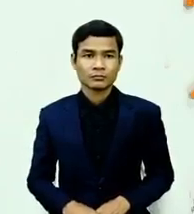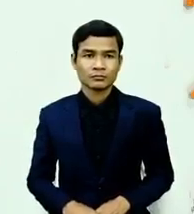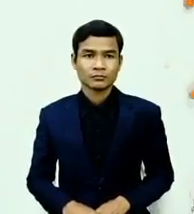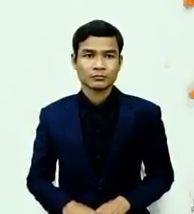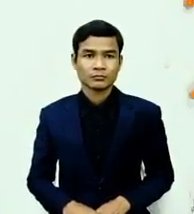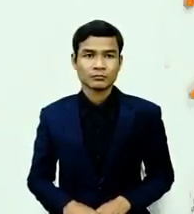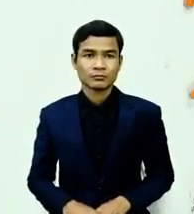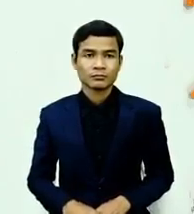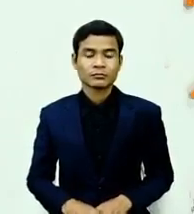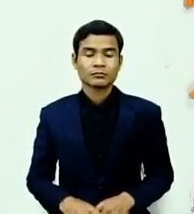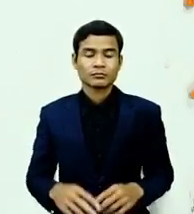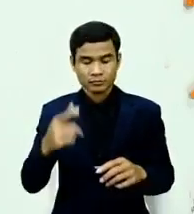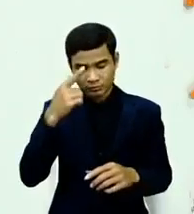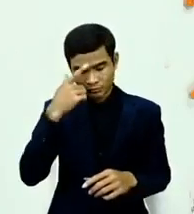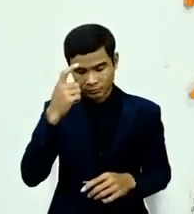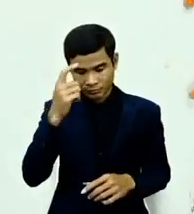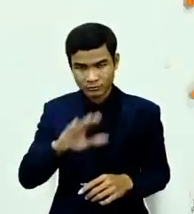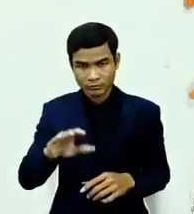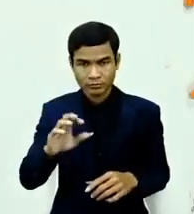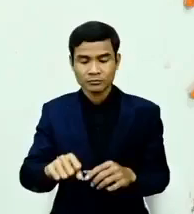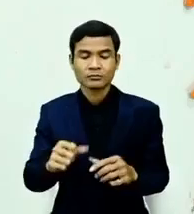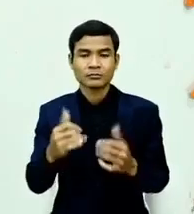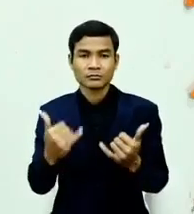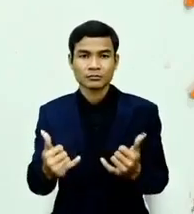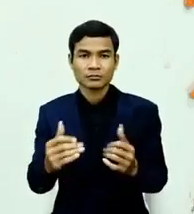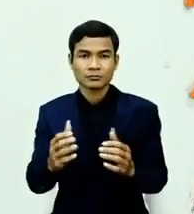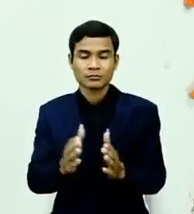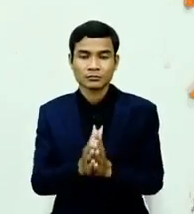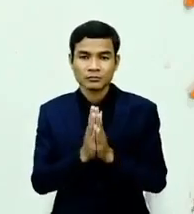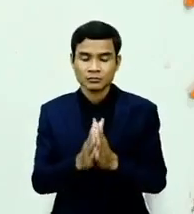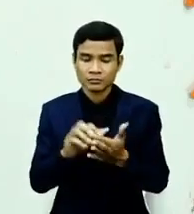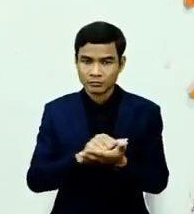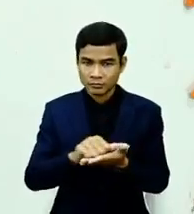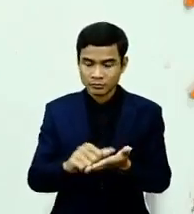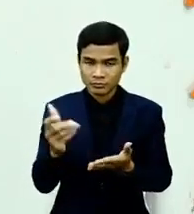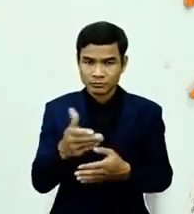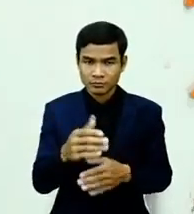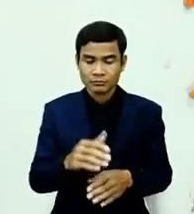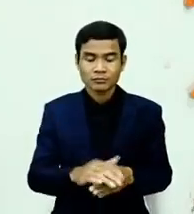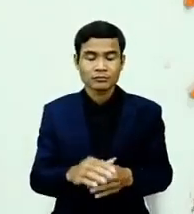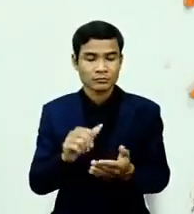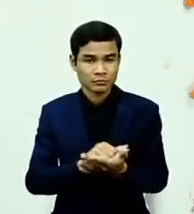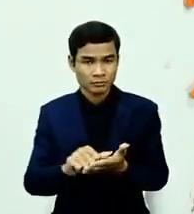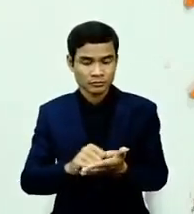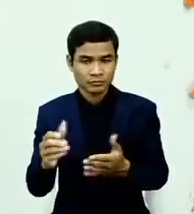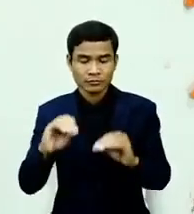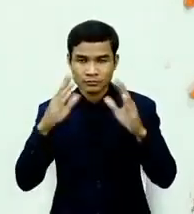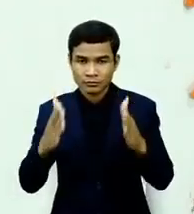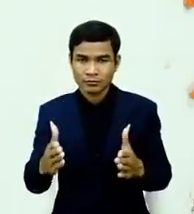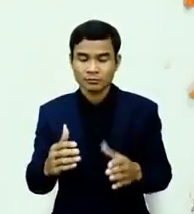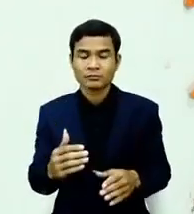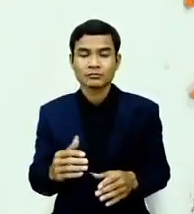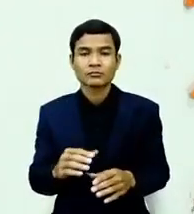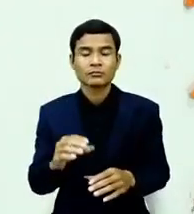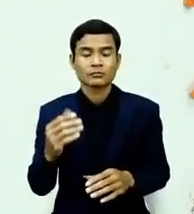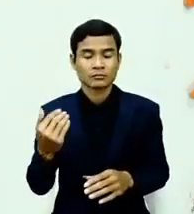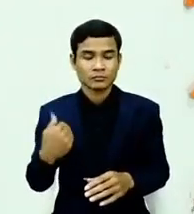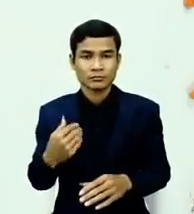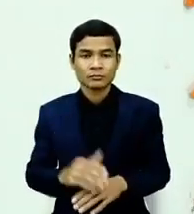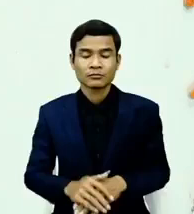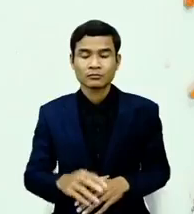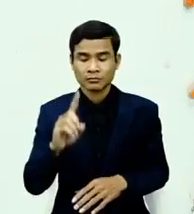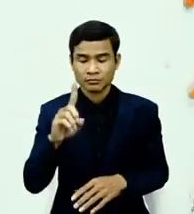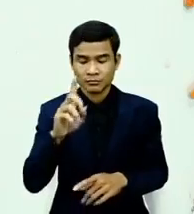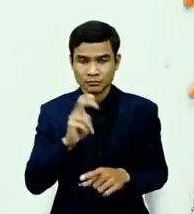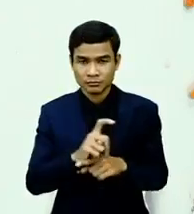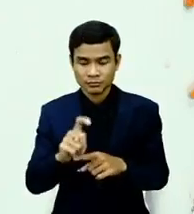ចាពូកែមែនតើតោះឥឡូវនេះសូមកូនកូនលុបចេញចាលុបចេញចាអ្នកគ្រូមានចាមួយខ្ទ